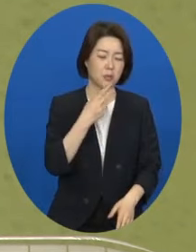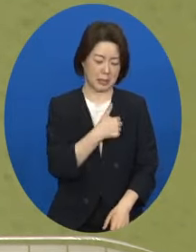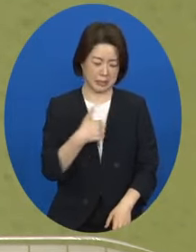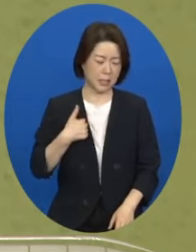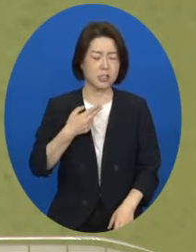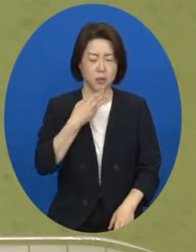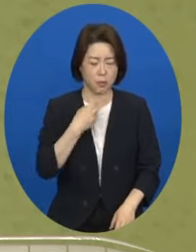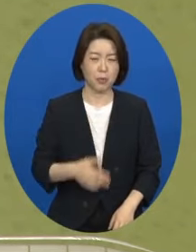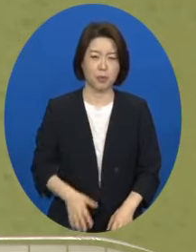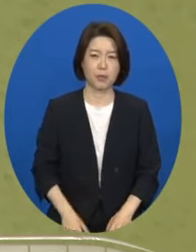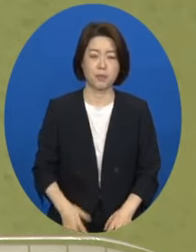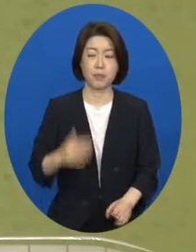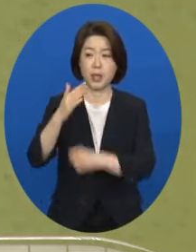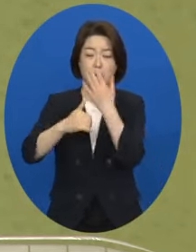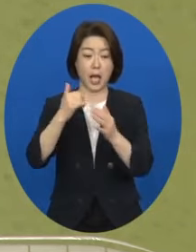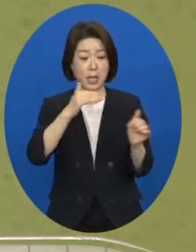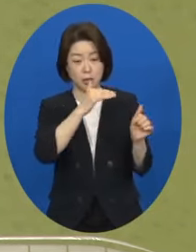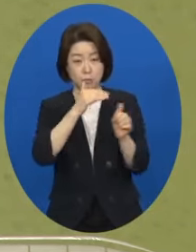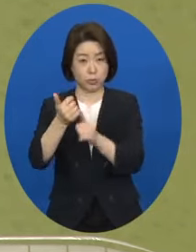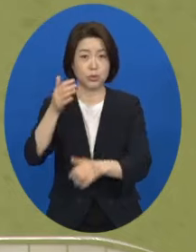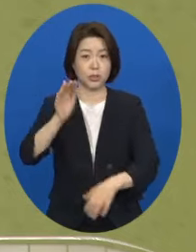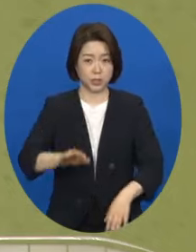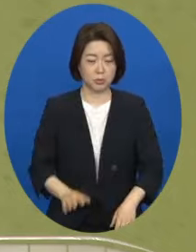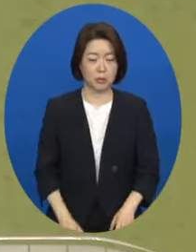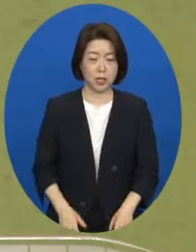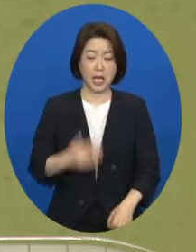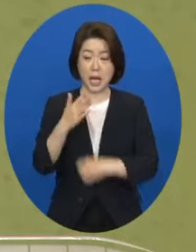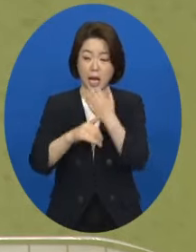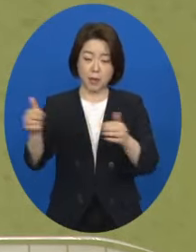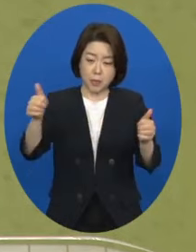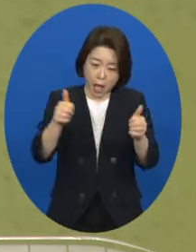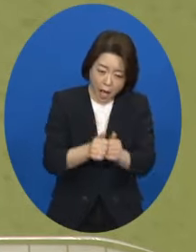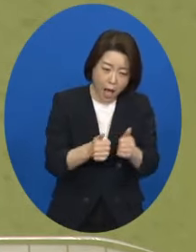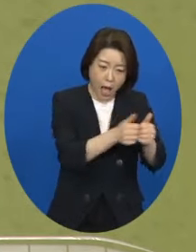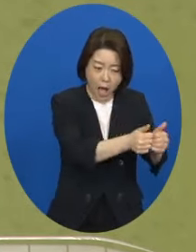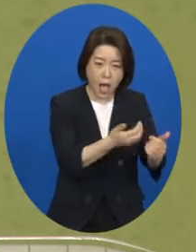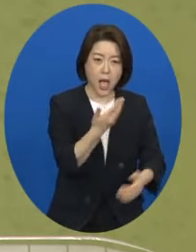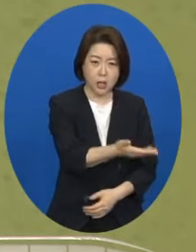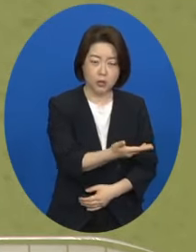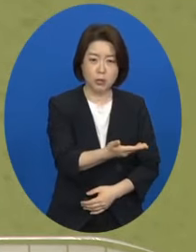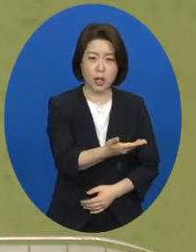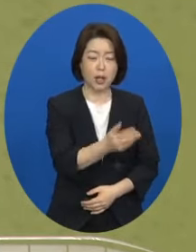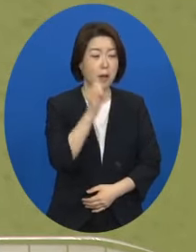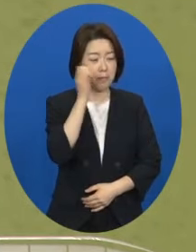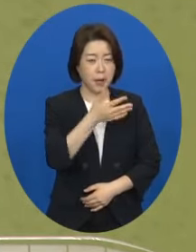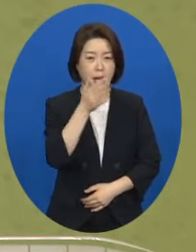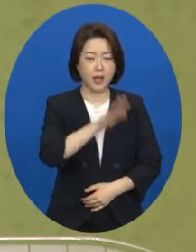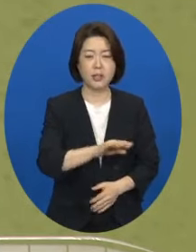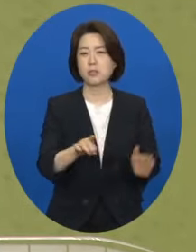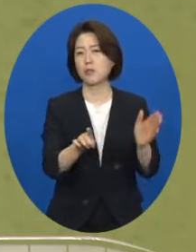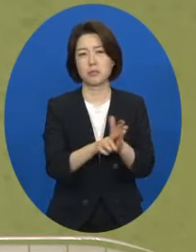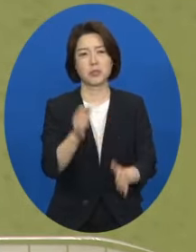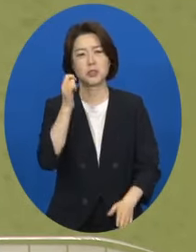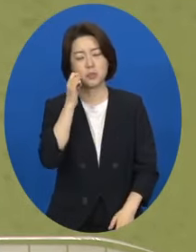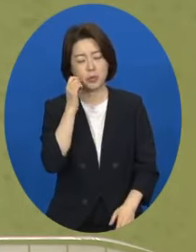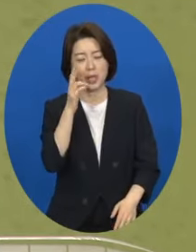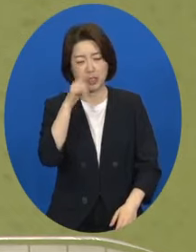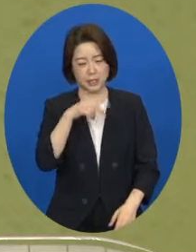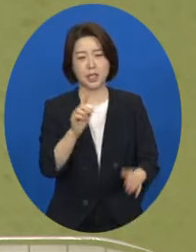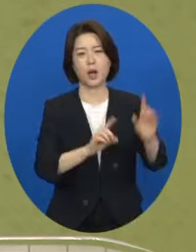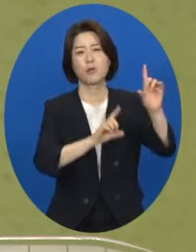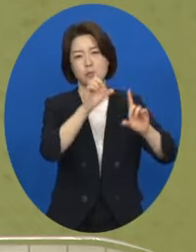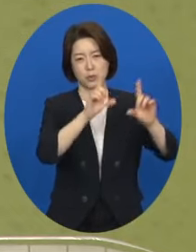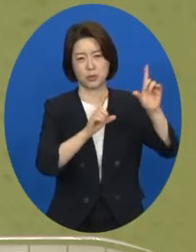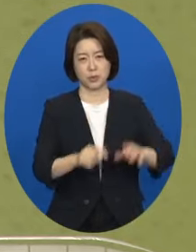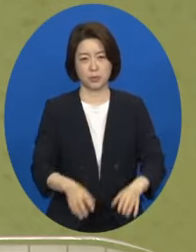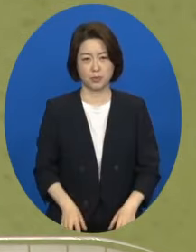거예요. 하나님이 부르셔도, 하나님이 너와 함께 하신다고 하셔도 믿지 못하는 이 사울의 모습을 보게 돼요. 자,